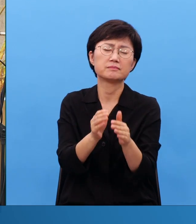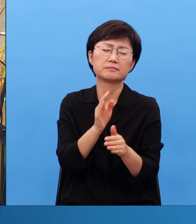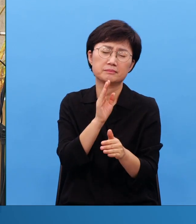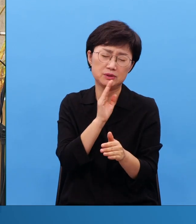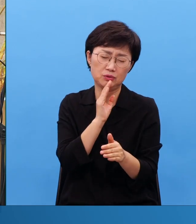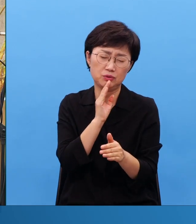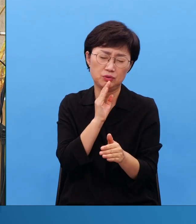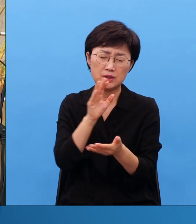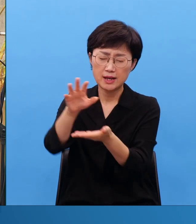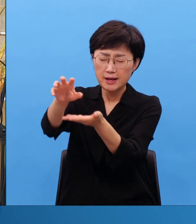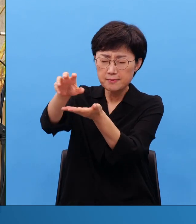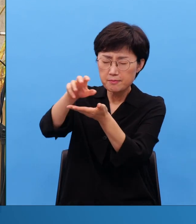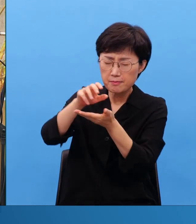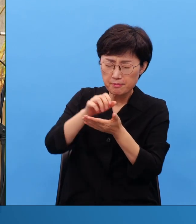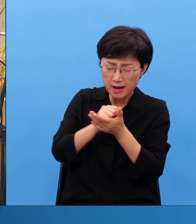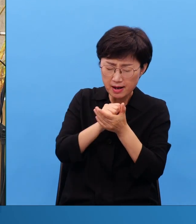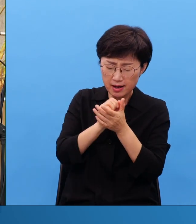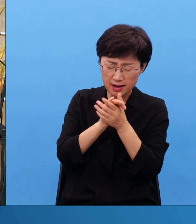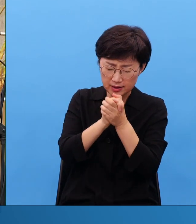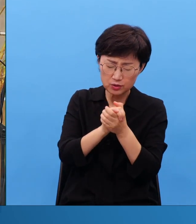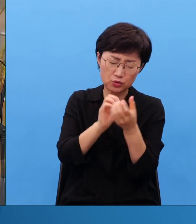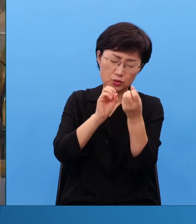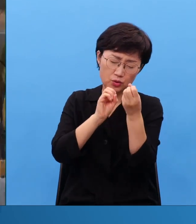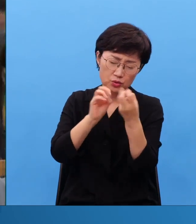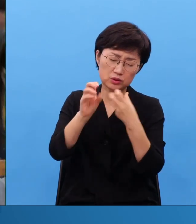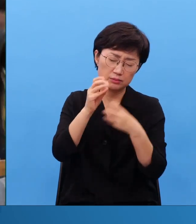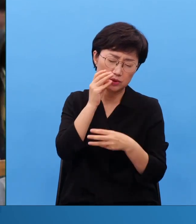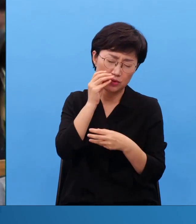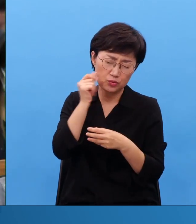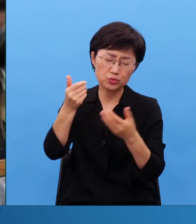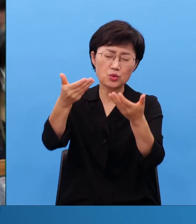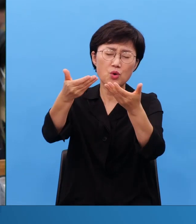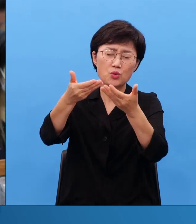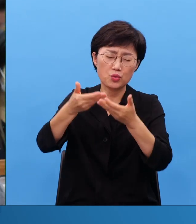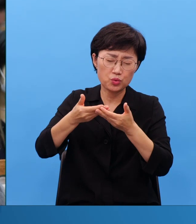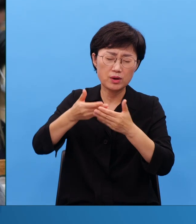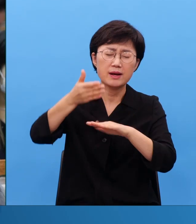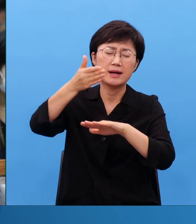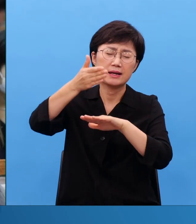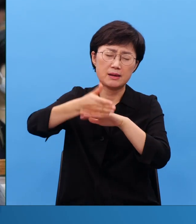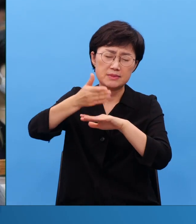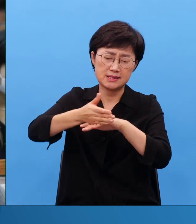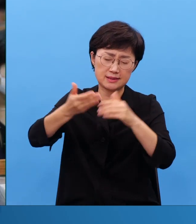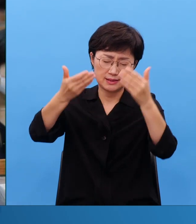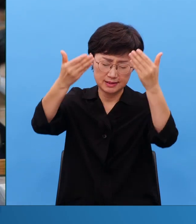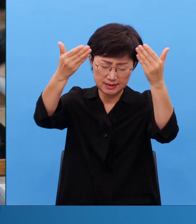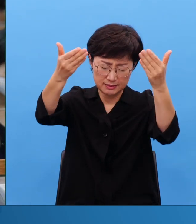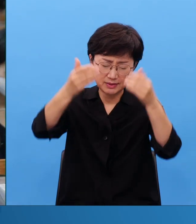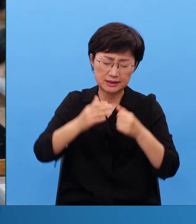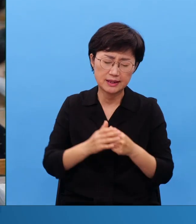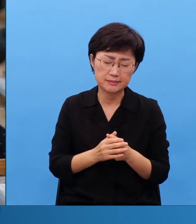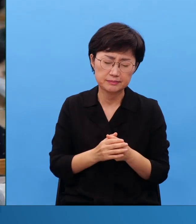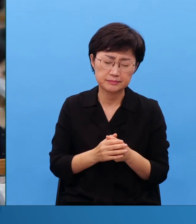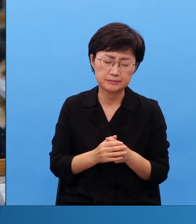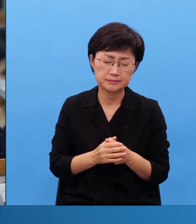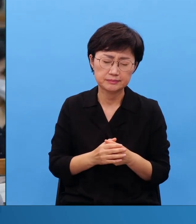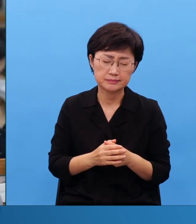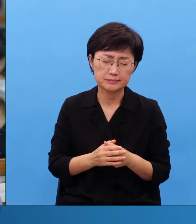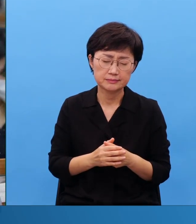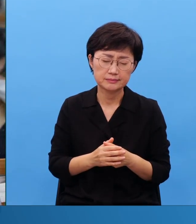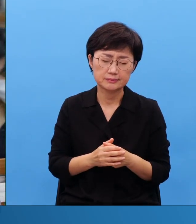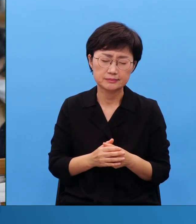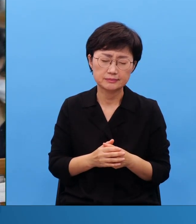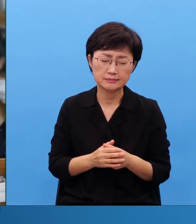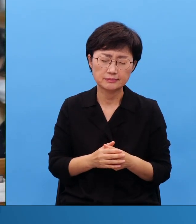길이 되게 하심을 감사를 드립니다. We give you thanks for all of our decision makings are based on testifying Christ and letting others know about Christ. May this be the path